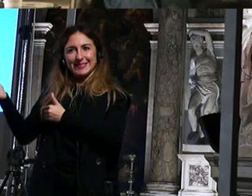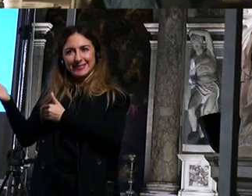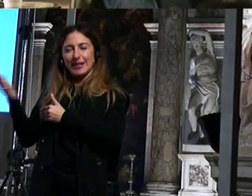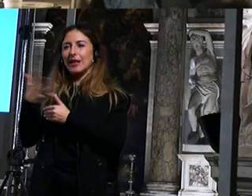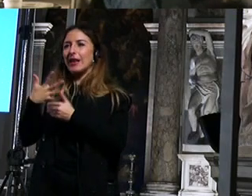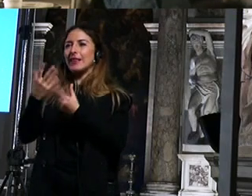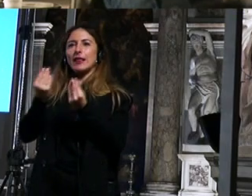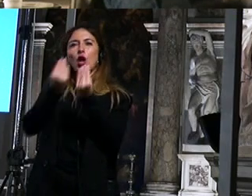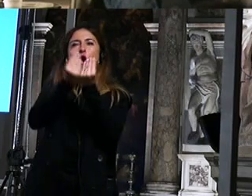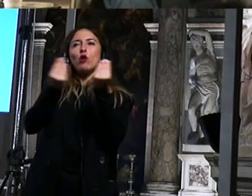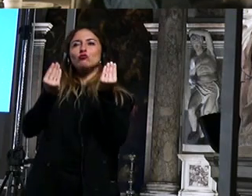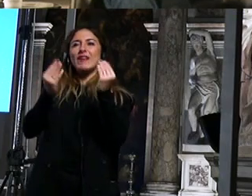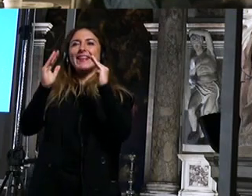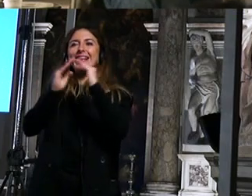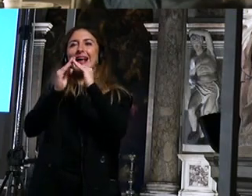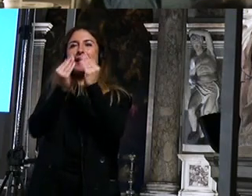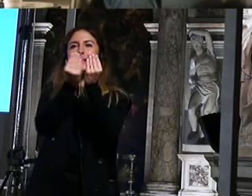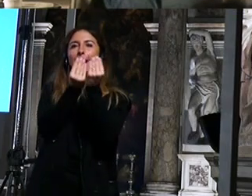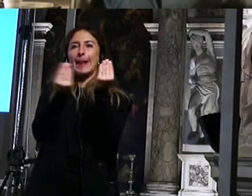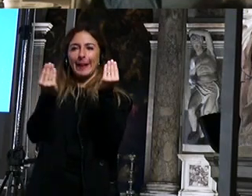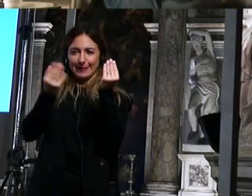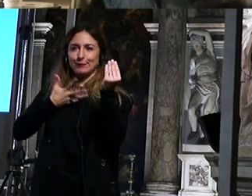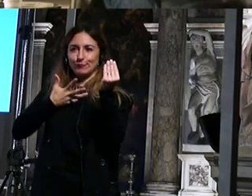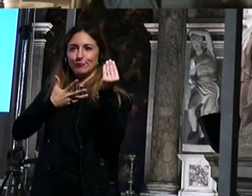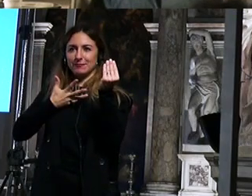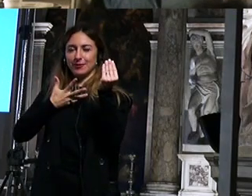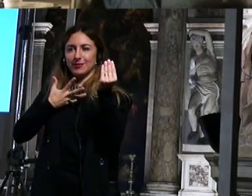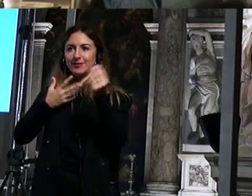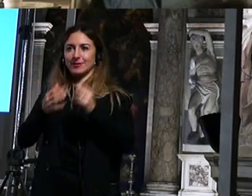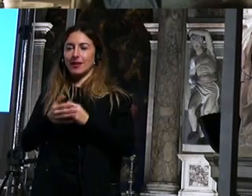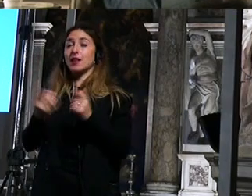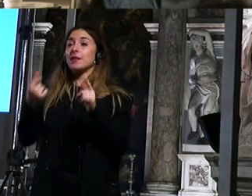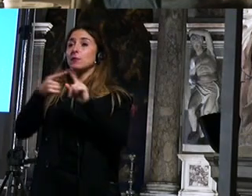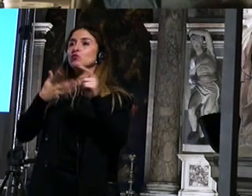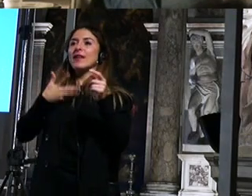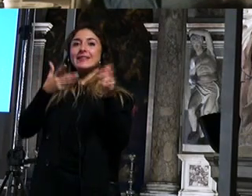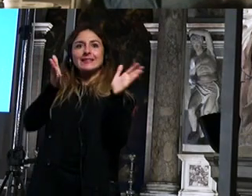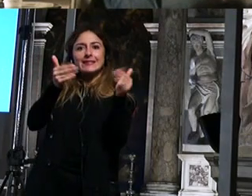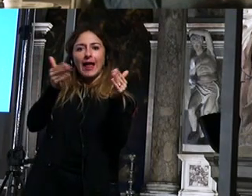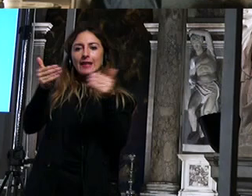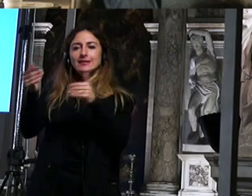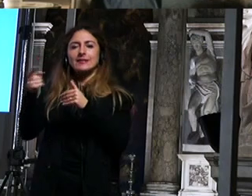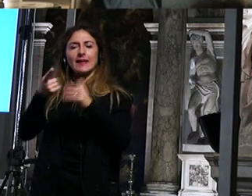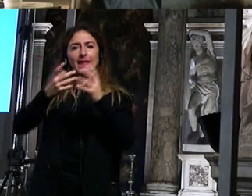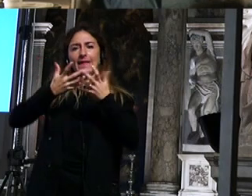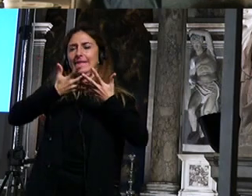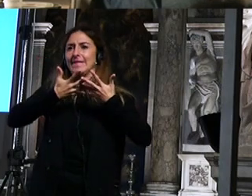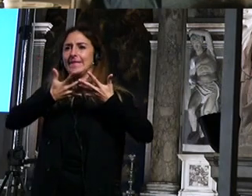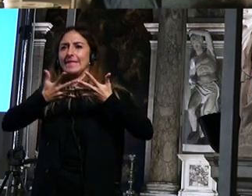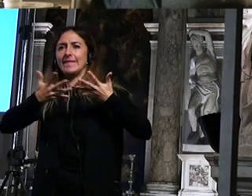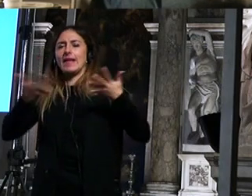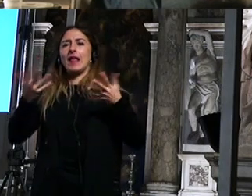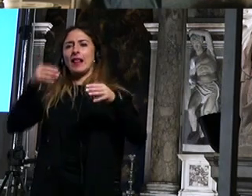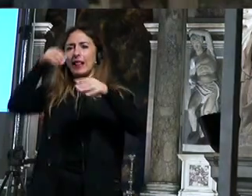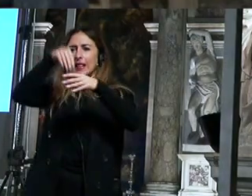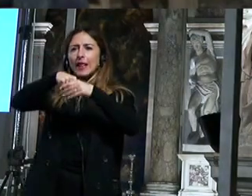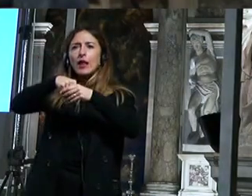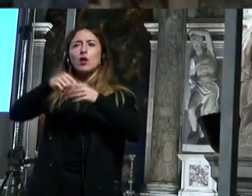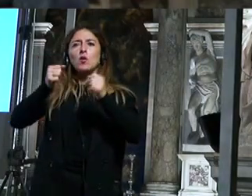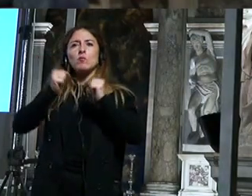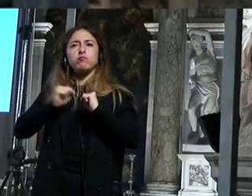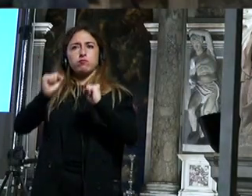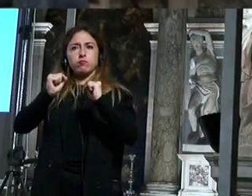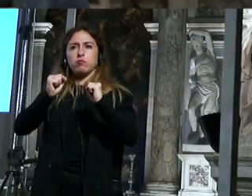sacco di oggetti di casa. E addirittura sono stanze talmente vaste che dentro ci possono